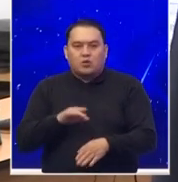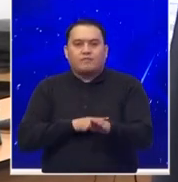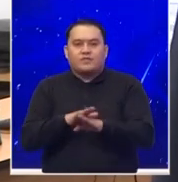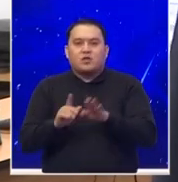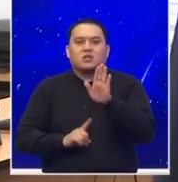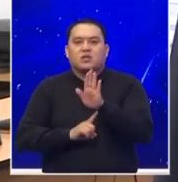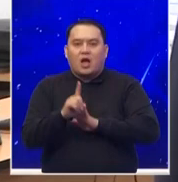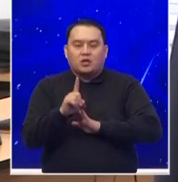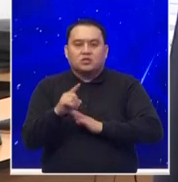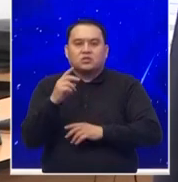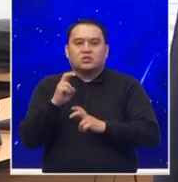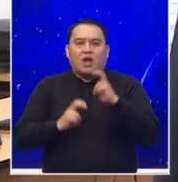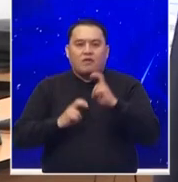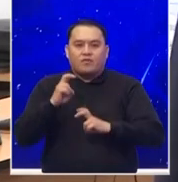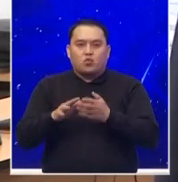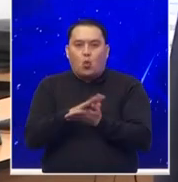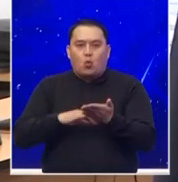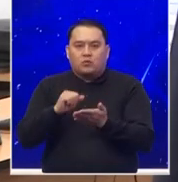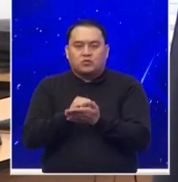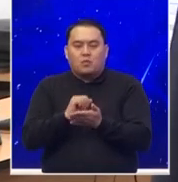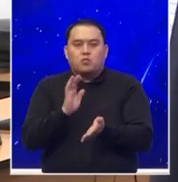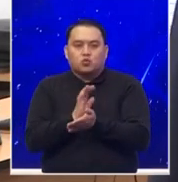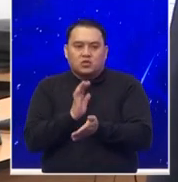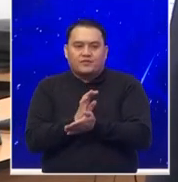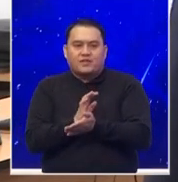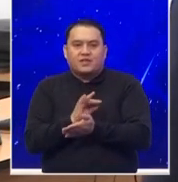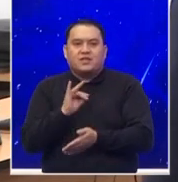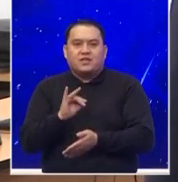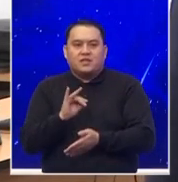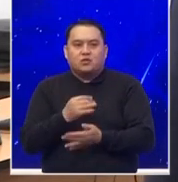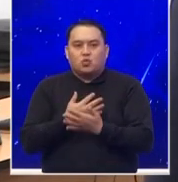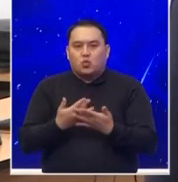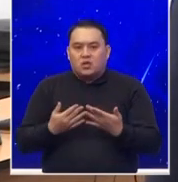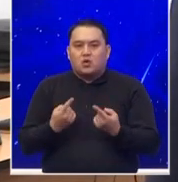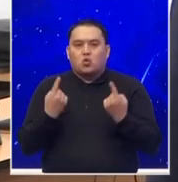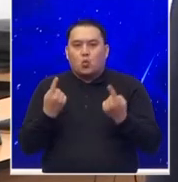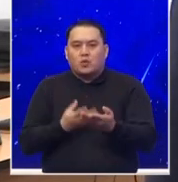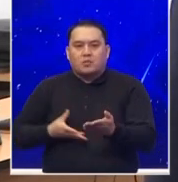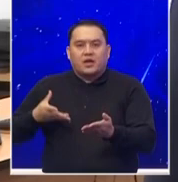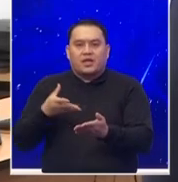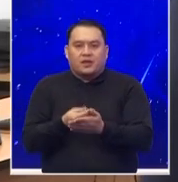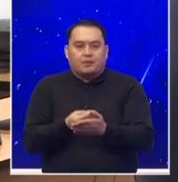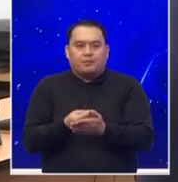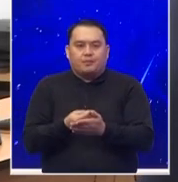начал реализацию завод по утилизации твердобытовых отходов. А также и другие крупные инвестиционные проекты.